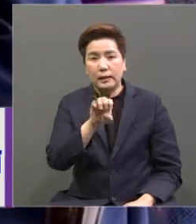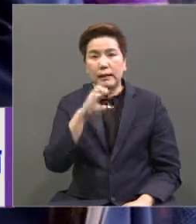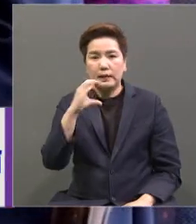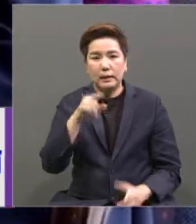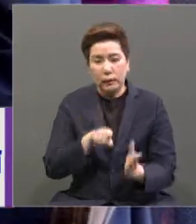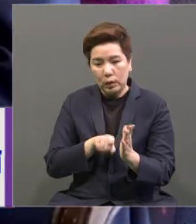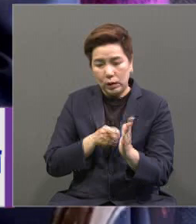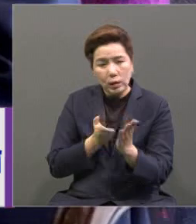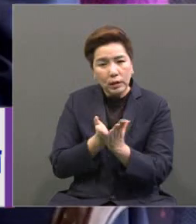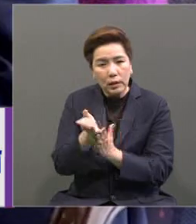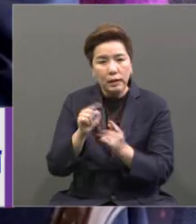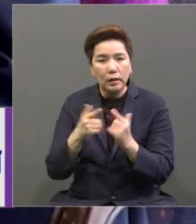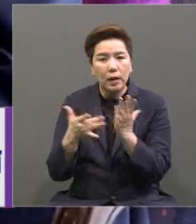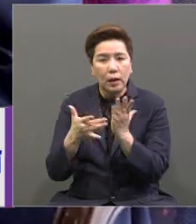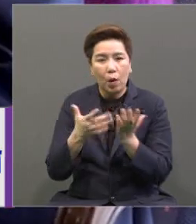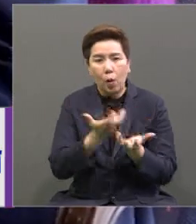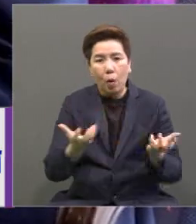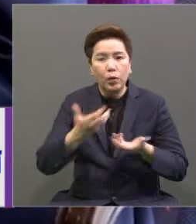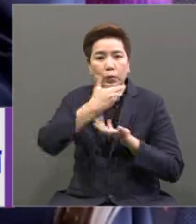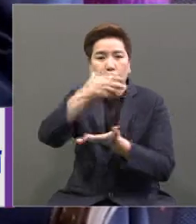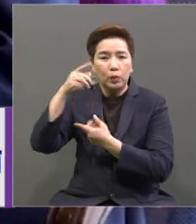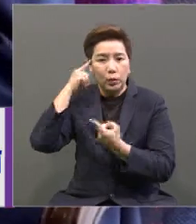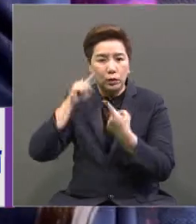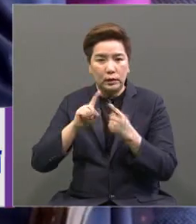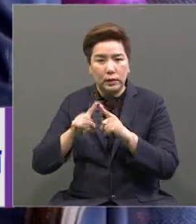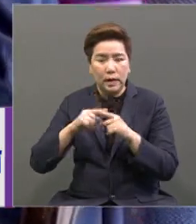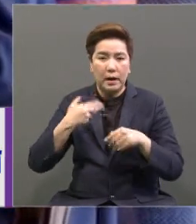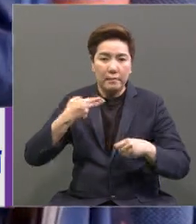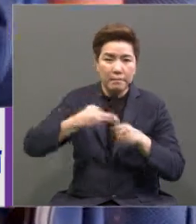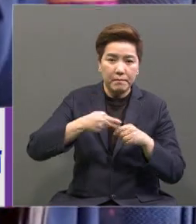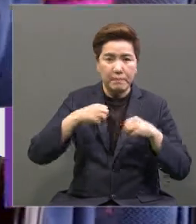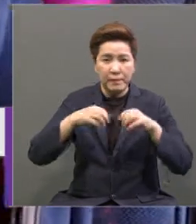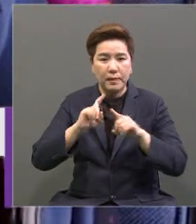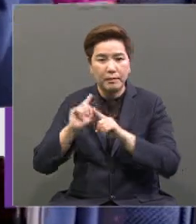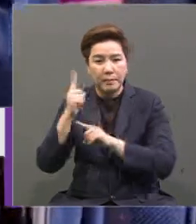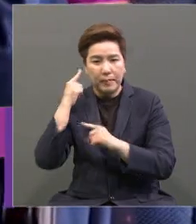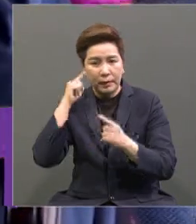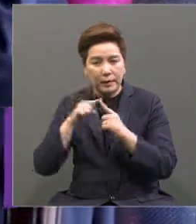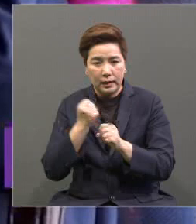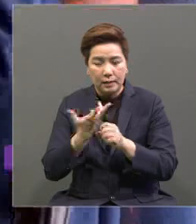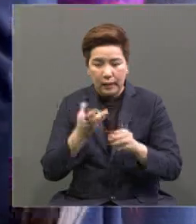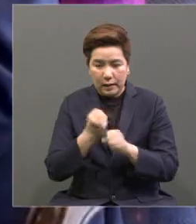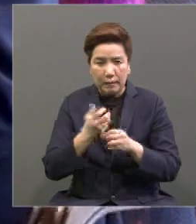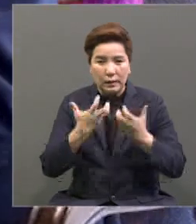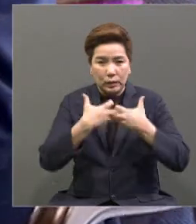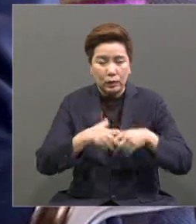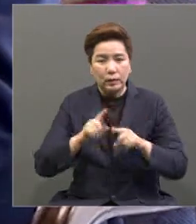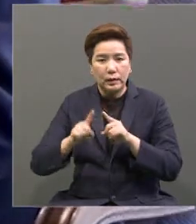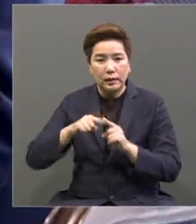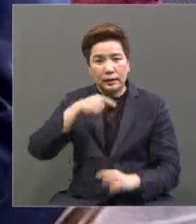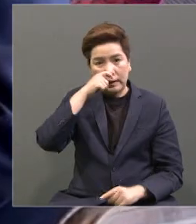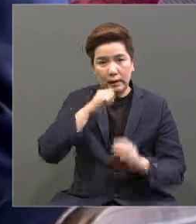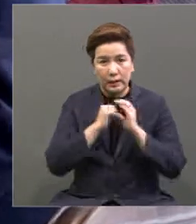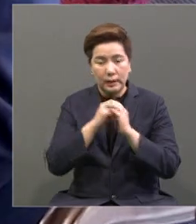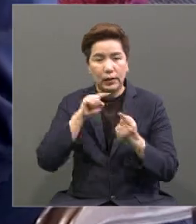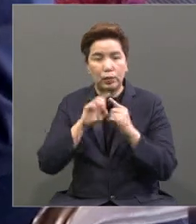อีคอมโลจิติกหรือว่าการขนส่งต่างๆพลังงานใหม่และการขยายความร่วมมือผ่านนิคมอุตสาหกรรมไทยจีน